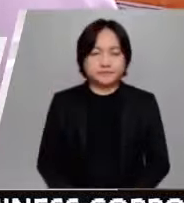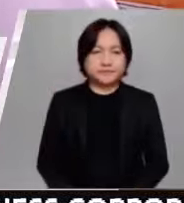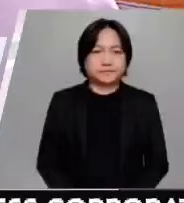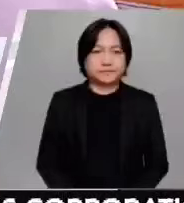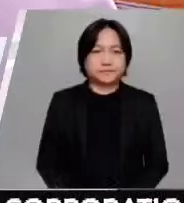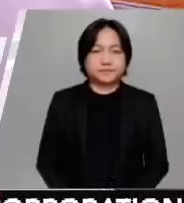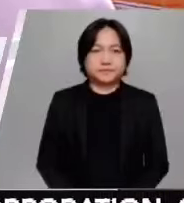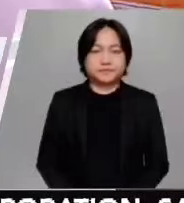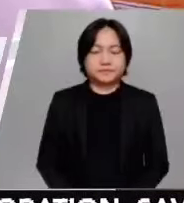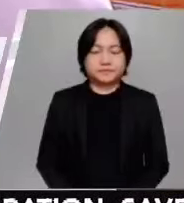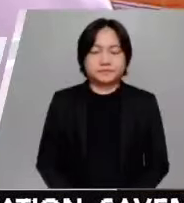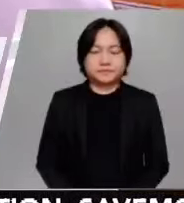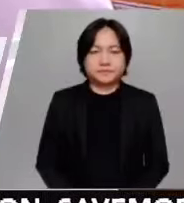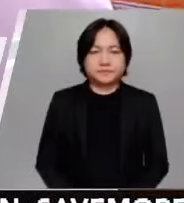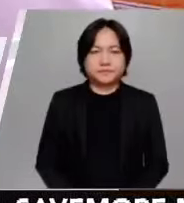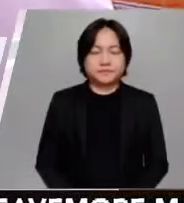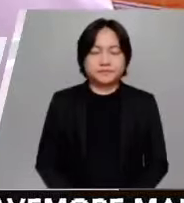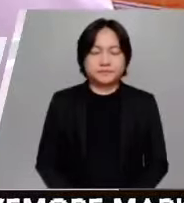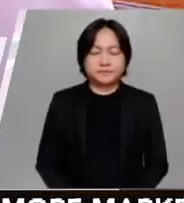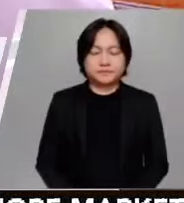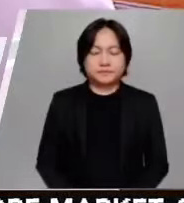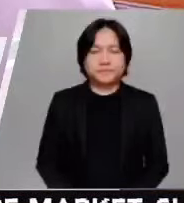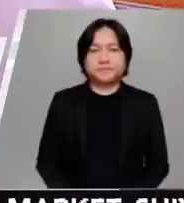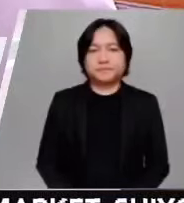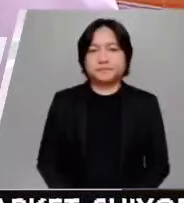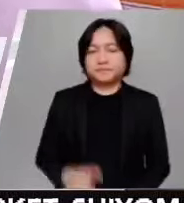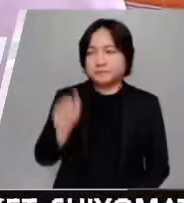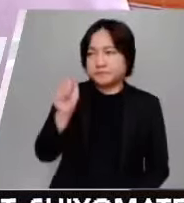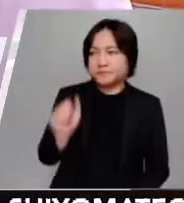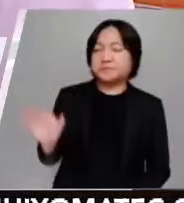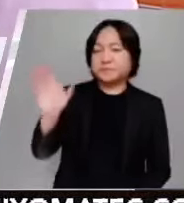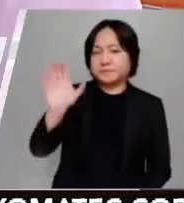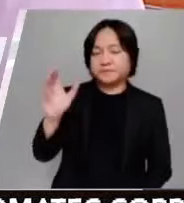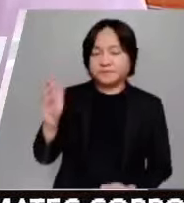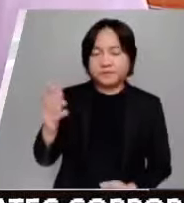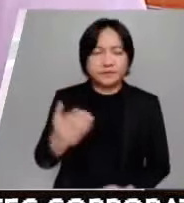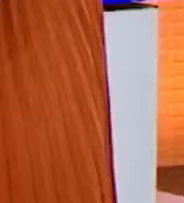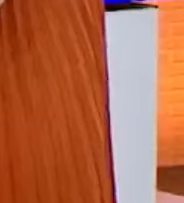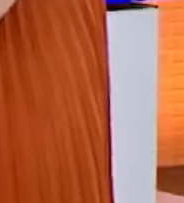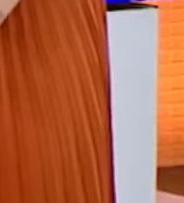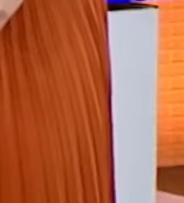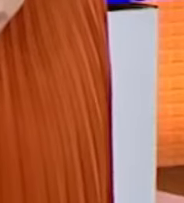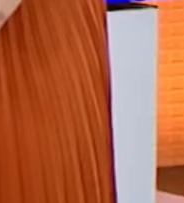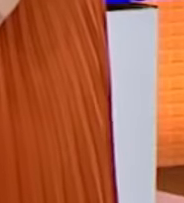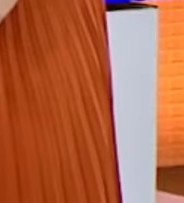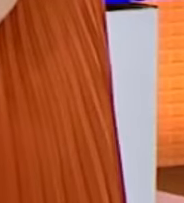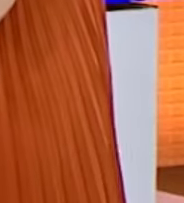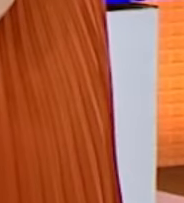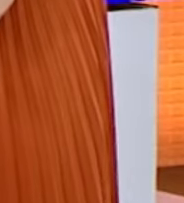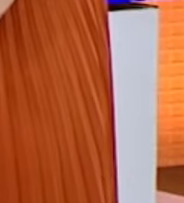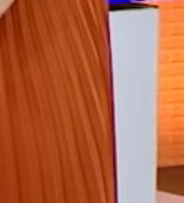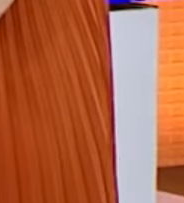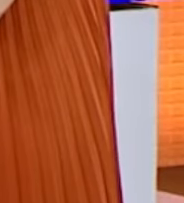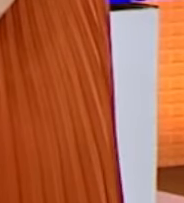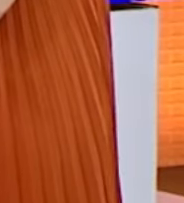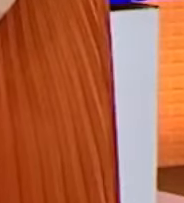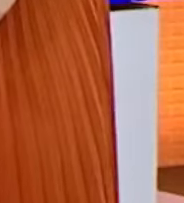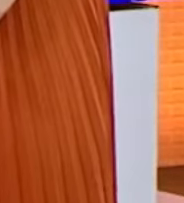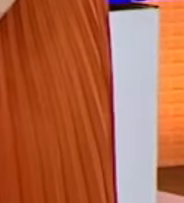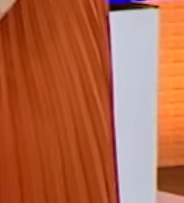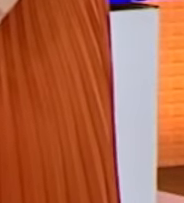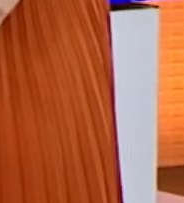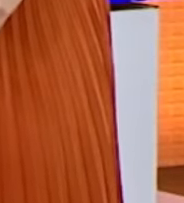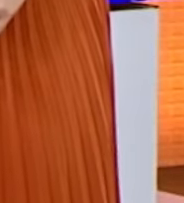teresito bacolcol Magandang umaga po sa inyo Maraming salamat din po mga kapuso para una ka sa mga balita